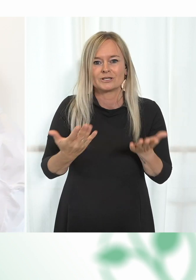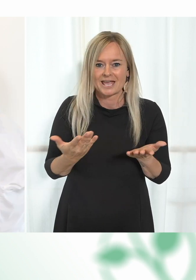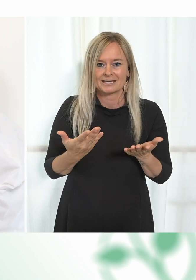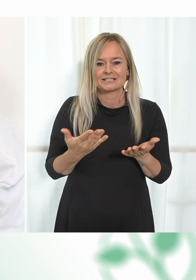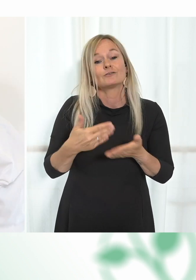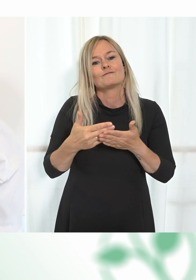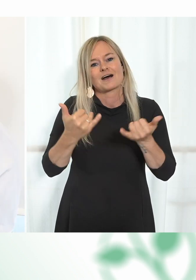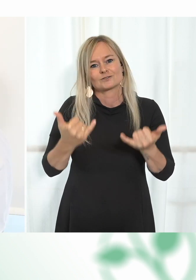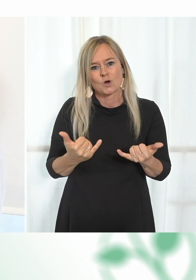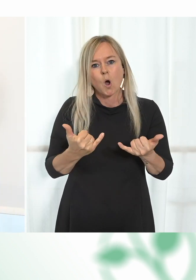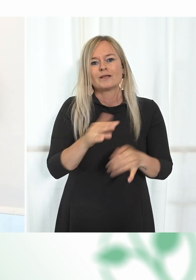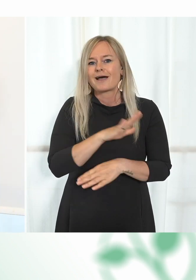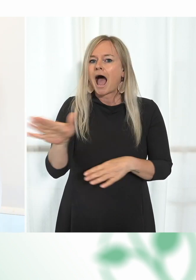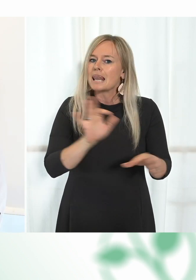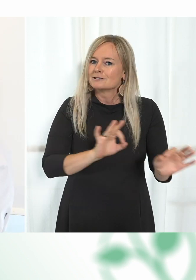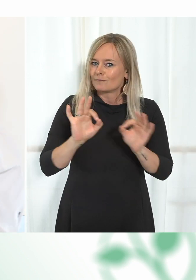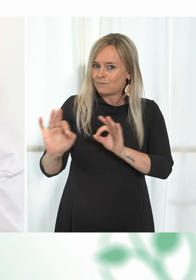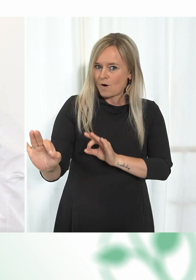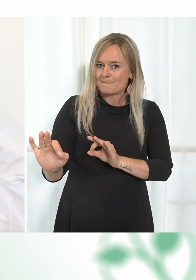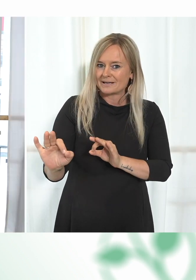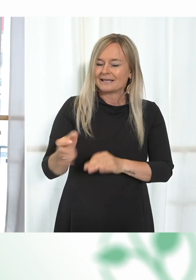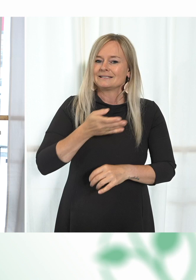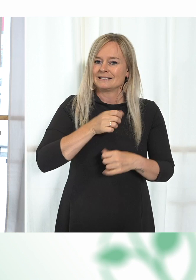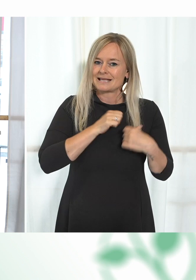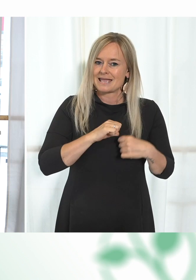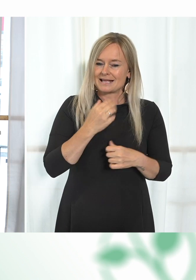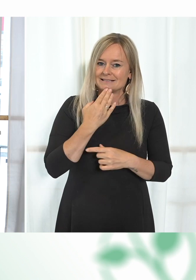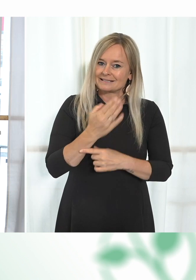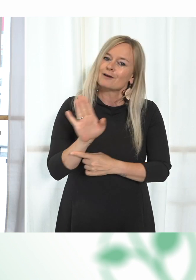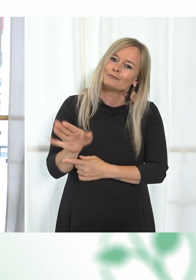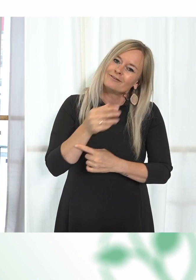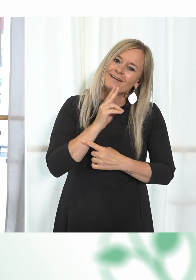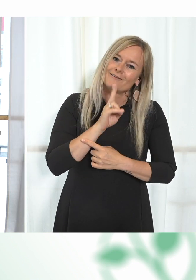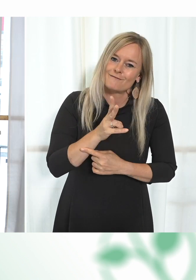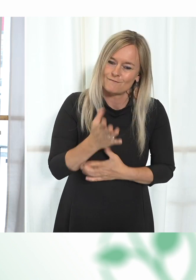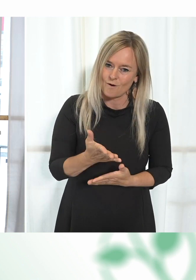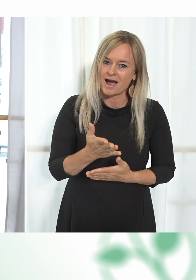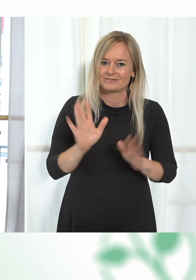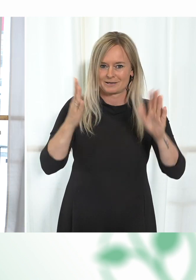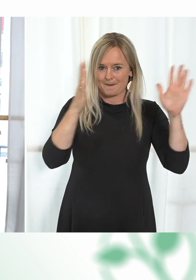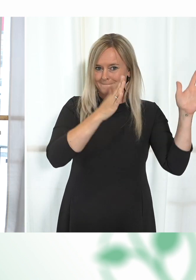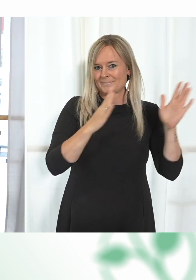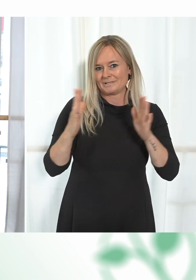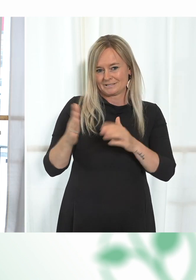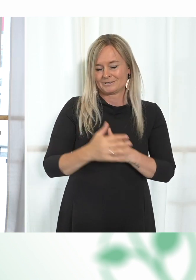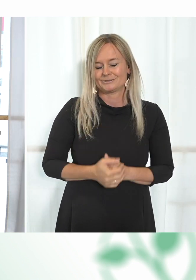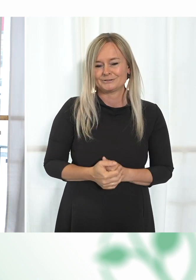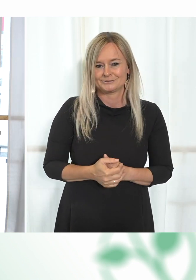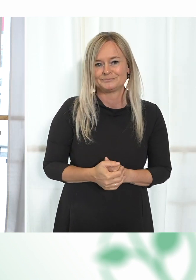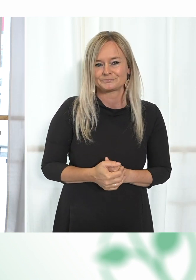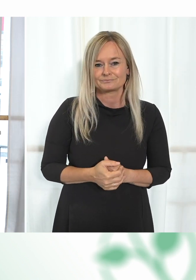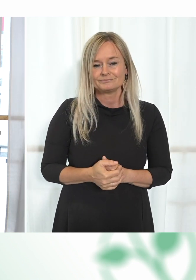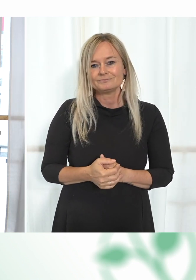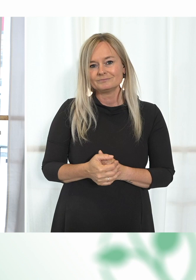hier vorbereitet wurde. Vielen, vielen Dank für deine einleitenden Worte. Ein Applaus natürlich für Martin Essel und stellvertretend für das